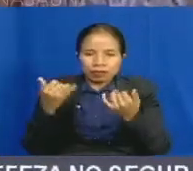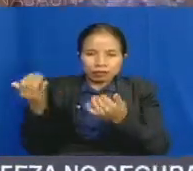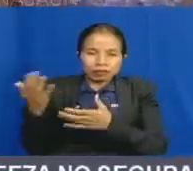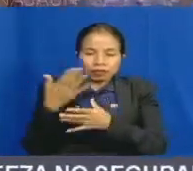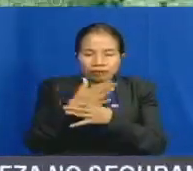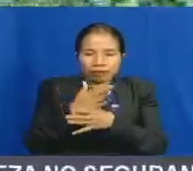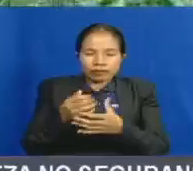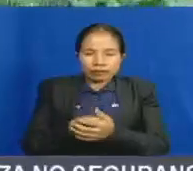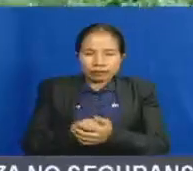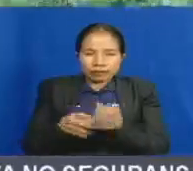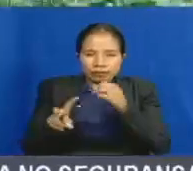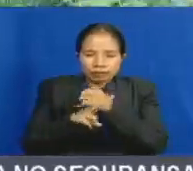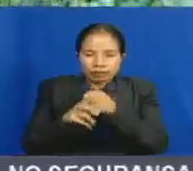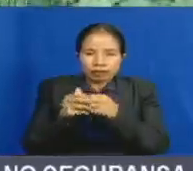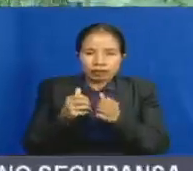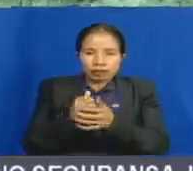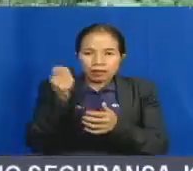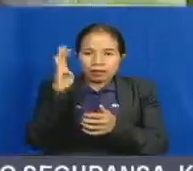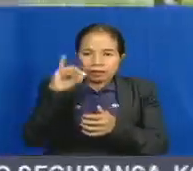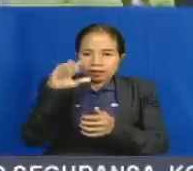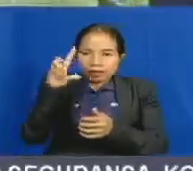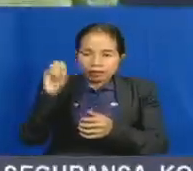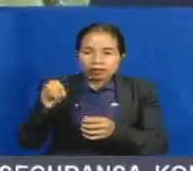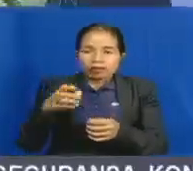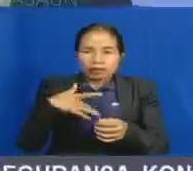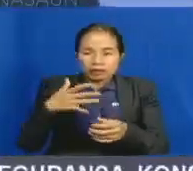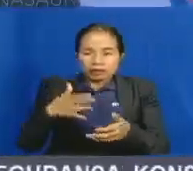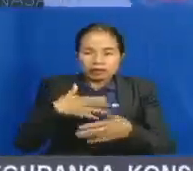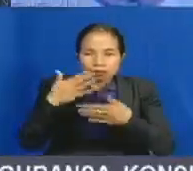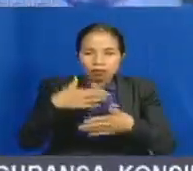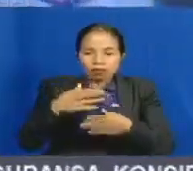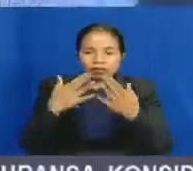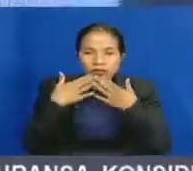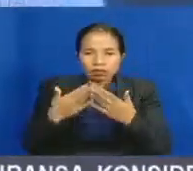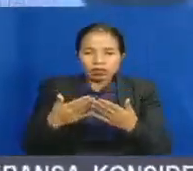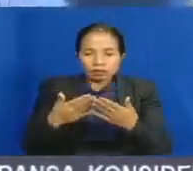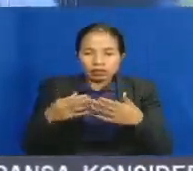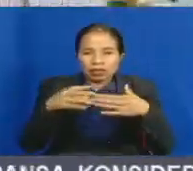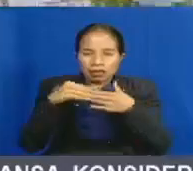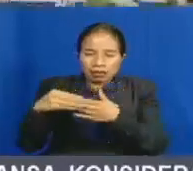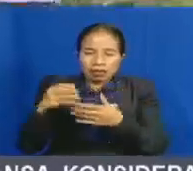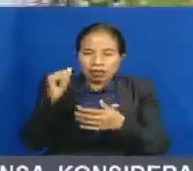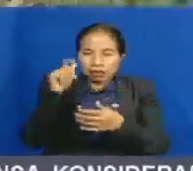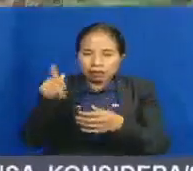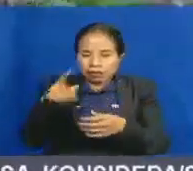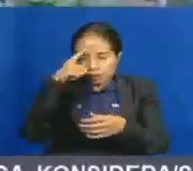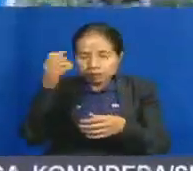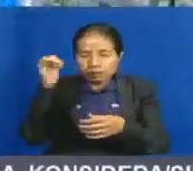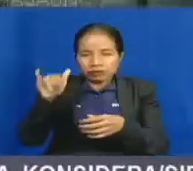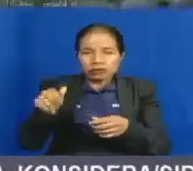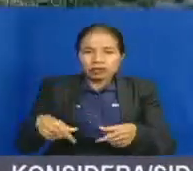distribuindo a vacina. Vítima Armindo dos Santos sente contente, no agradece ba autoridade de proteção civil, tamba beleto sirene